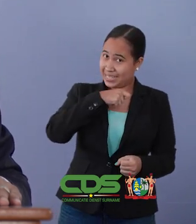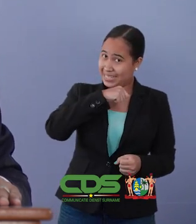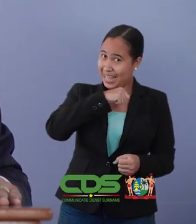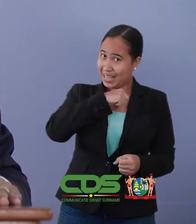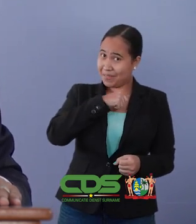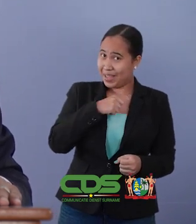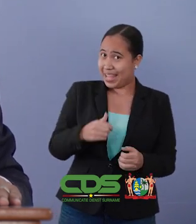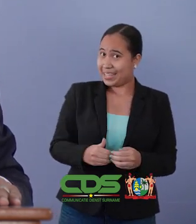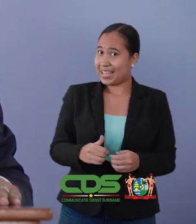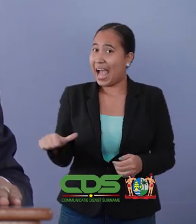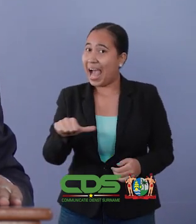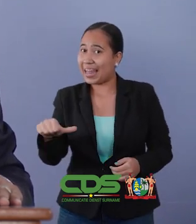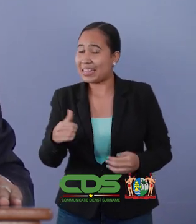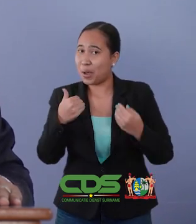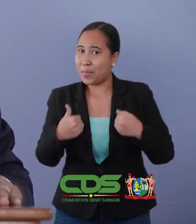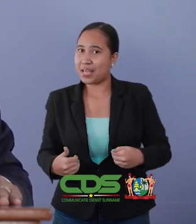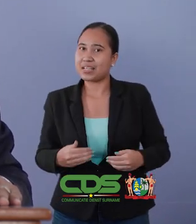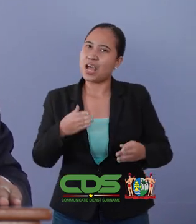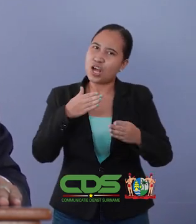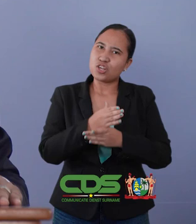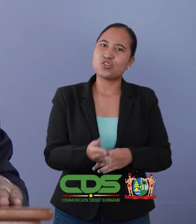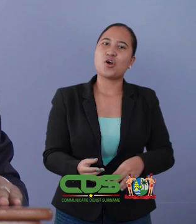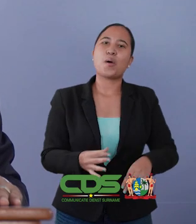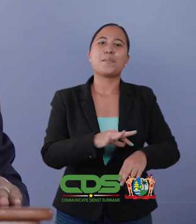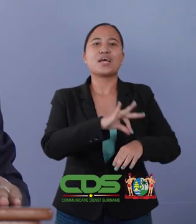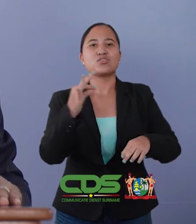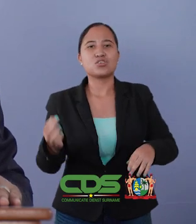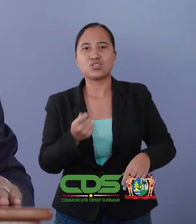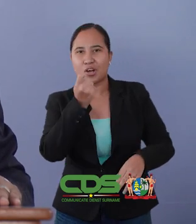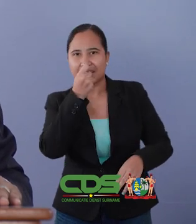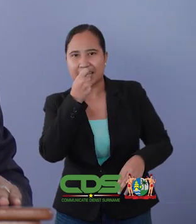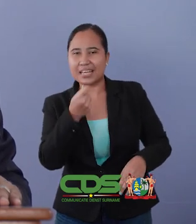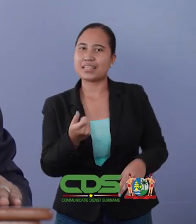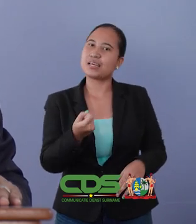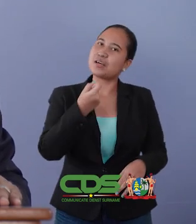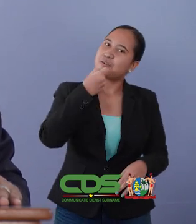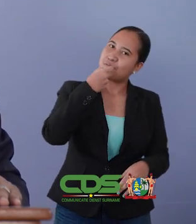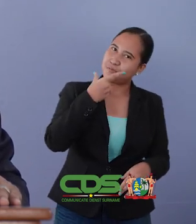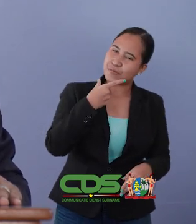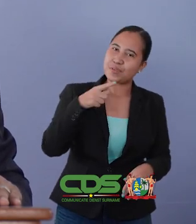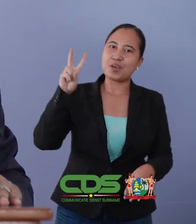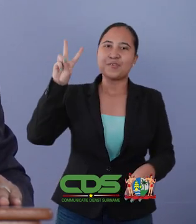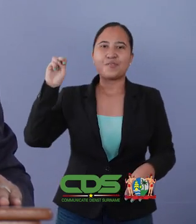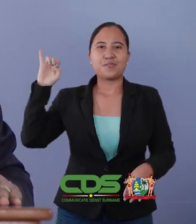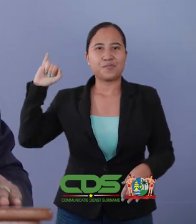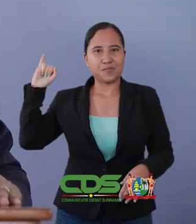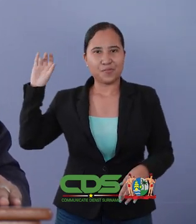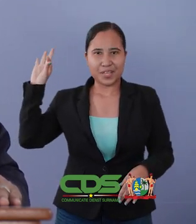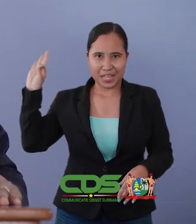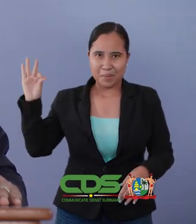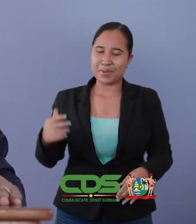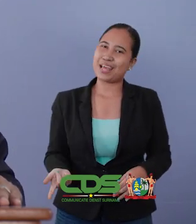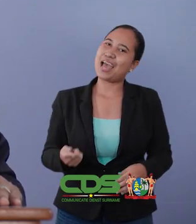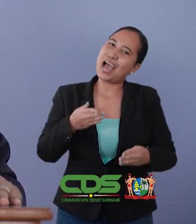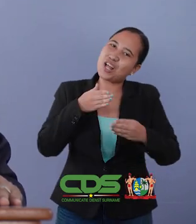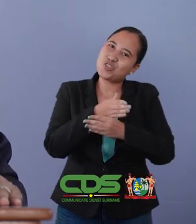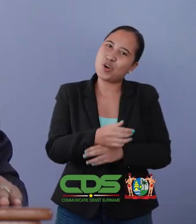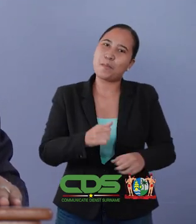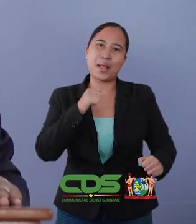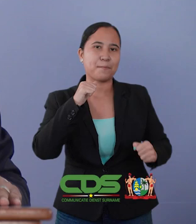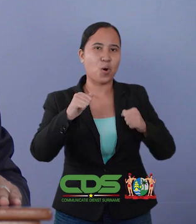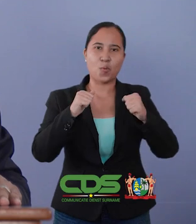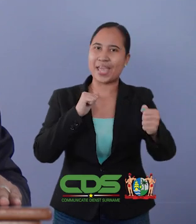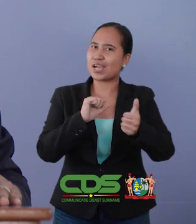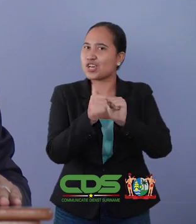slotte, blijft u gezond eten. Neem voldoende vitamines tot uzelf en blijf bewegen. We hebben